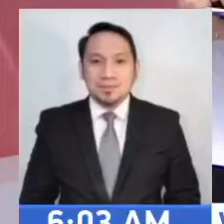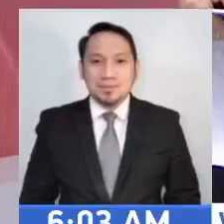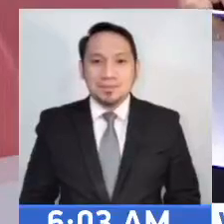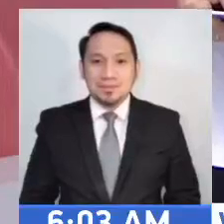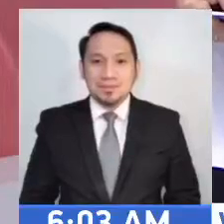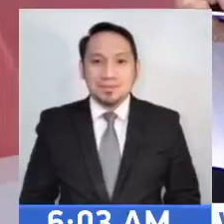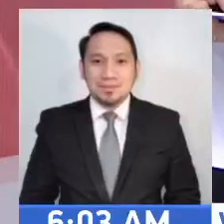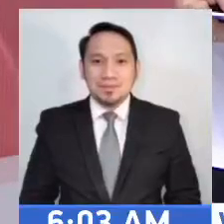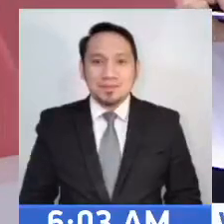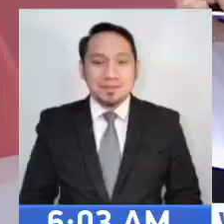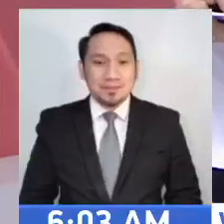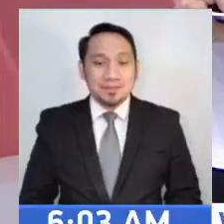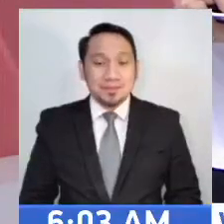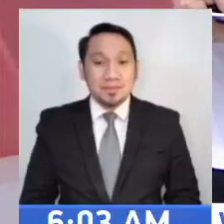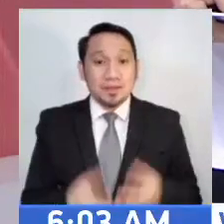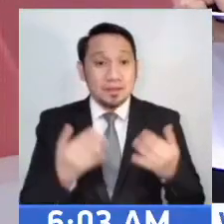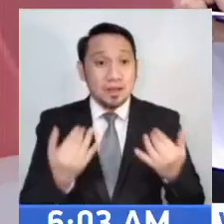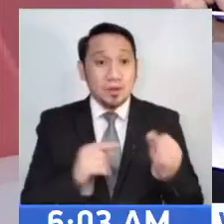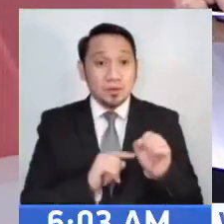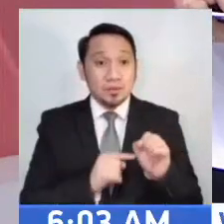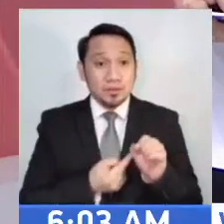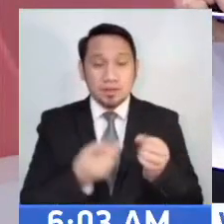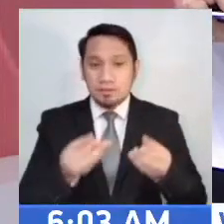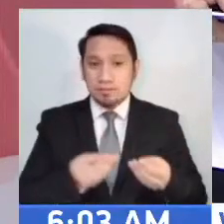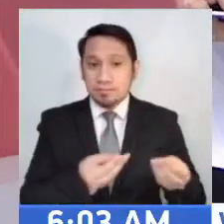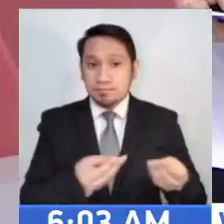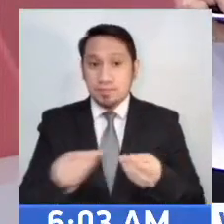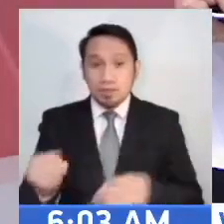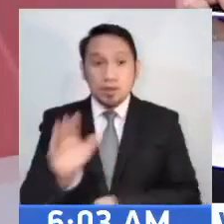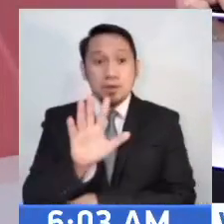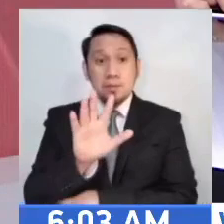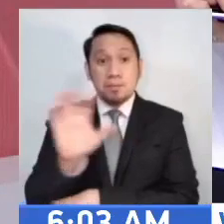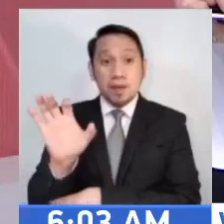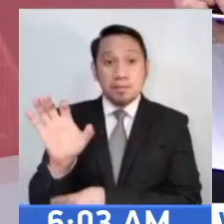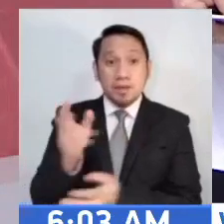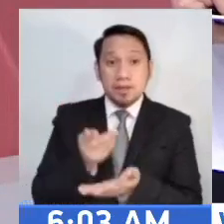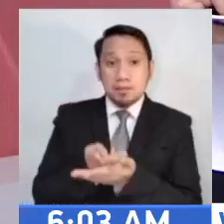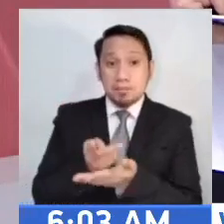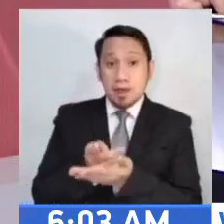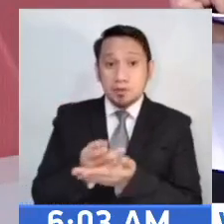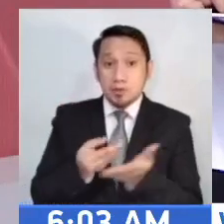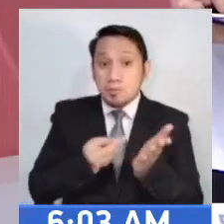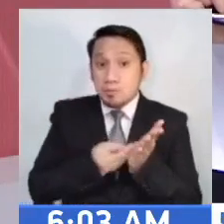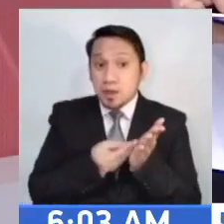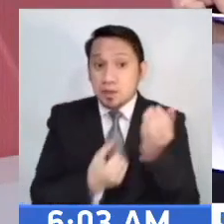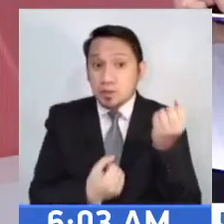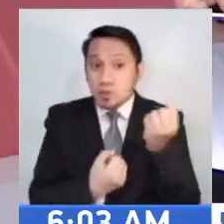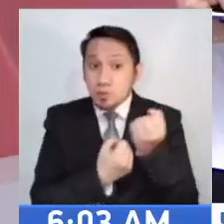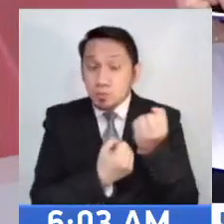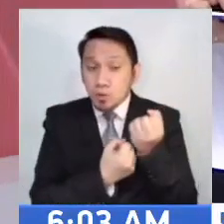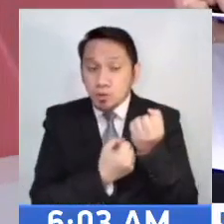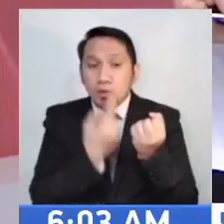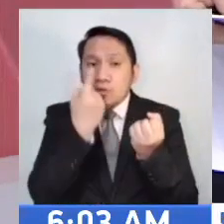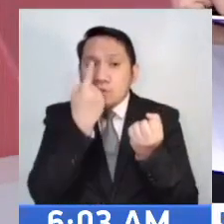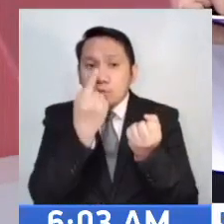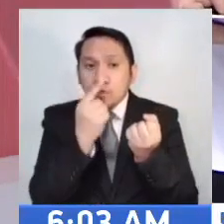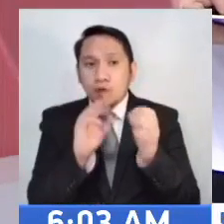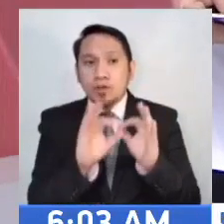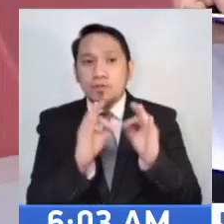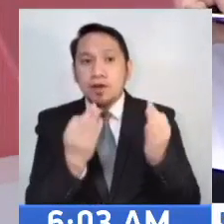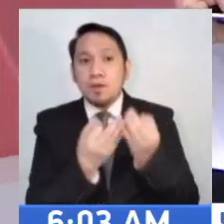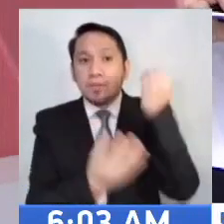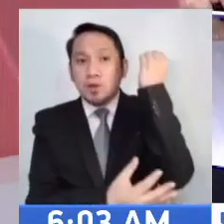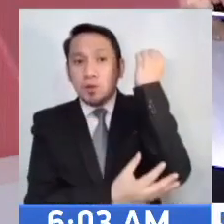Samantala, sinimulan ng ipamahagi ang 500 pesos na ayuda sa pinakamahihirap na pamilya na bahagi po ng Targeted Cash